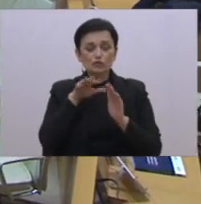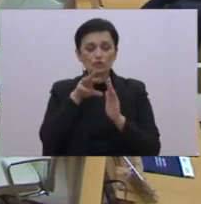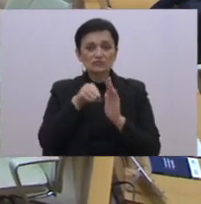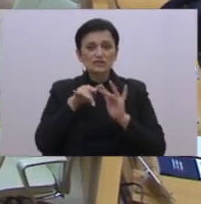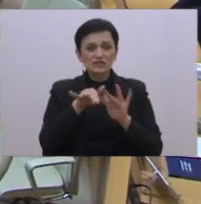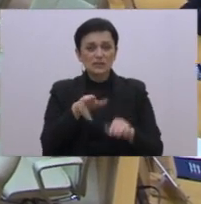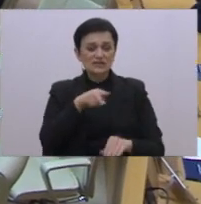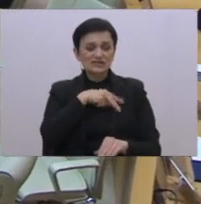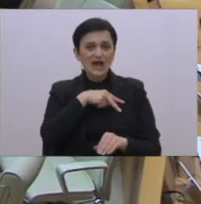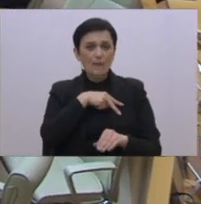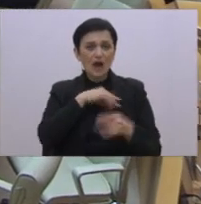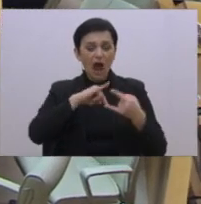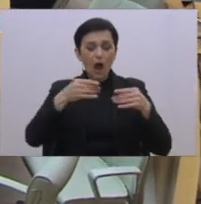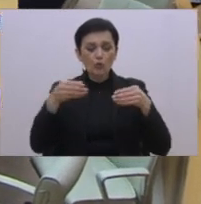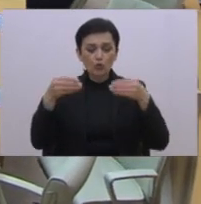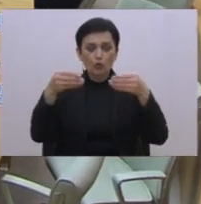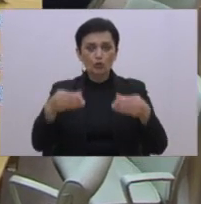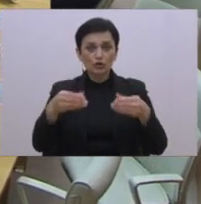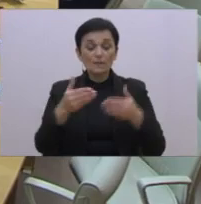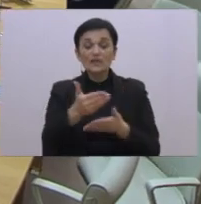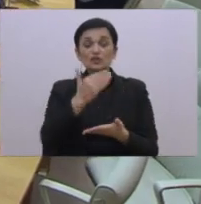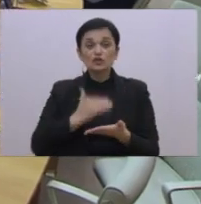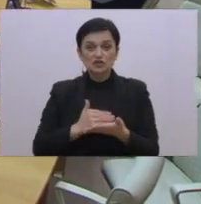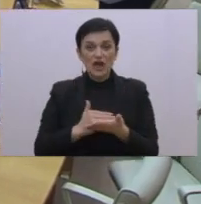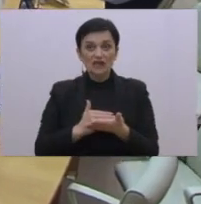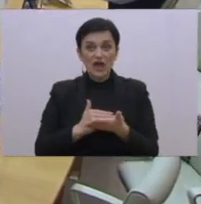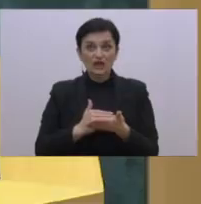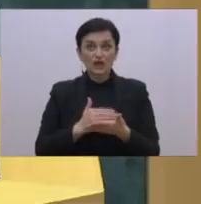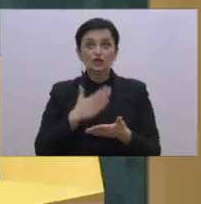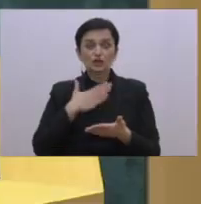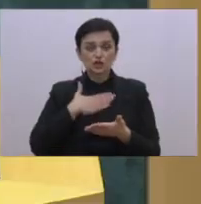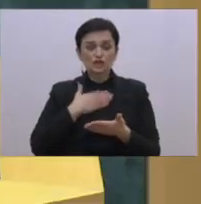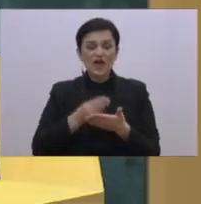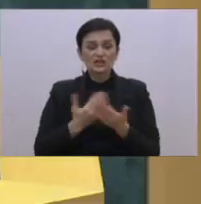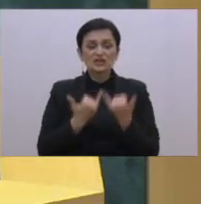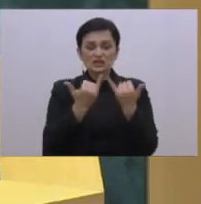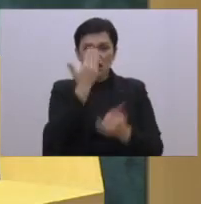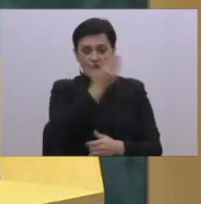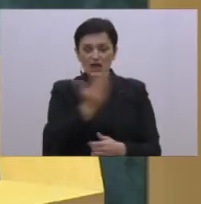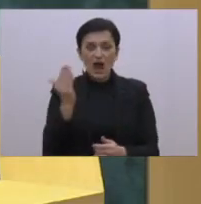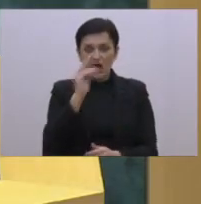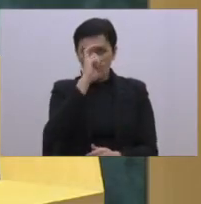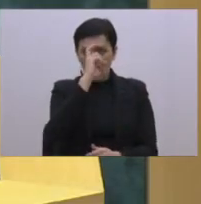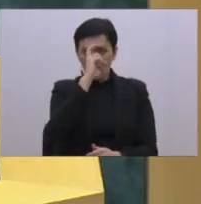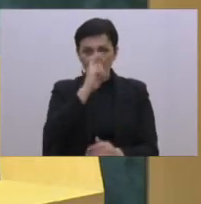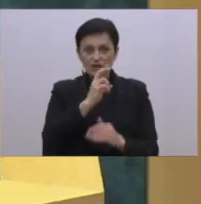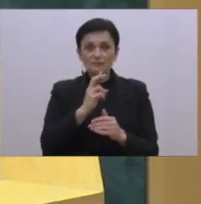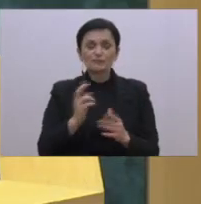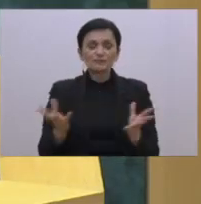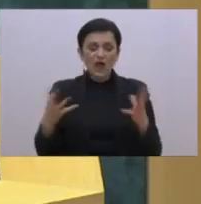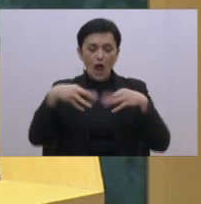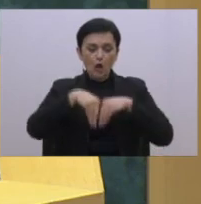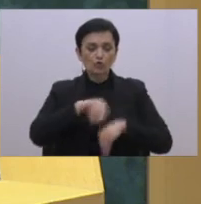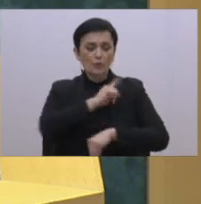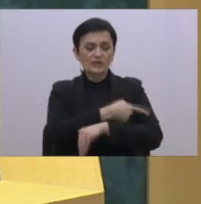საპარლამენტო აგურის დასადებად. შედეგად დაფასდა ჩვენი ხალხისა და ხელისუფლების ერთობლივი ძალისხმევა